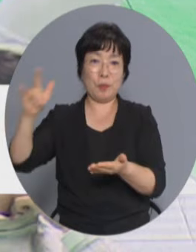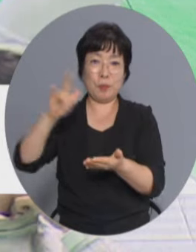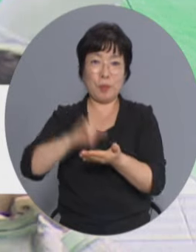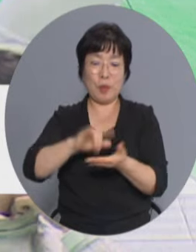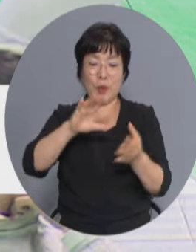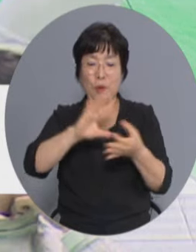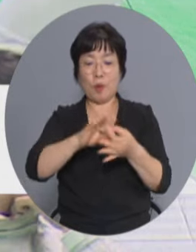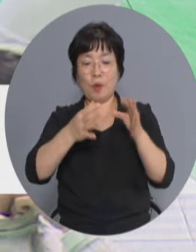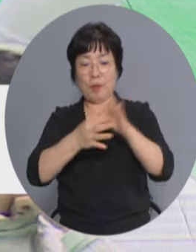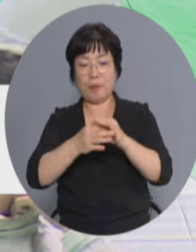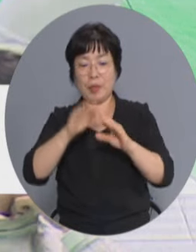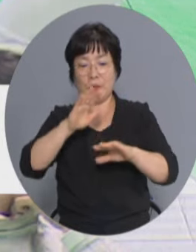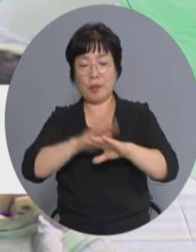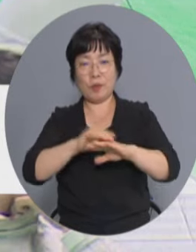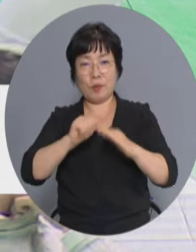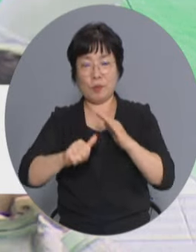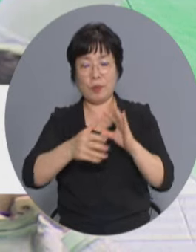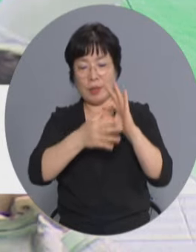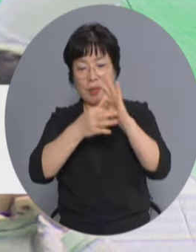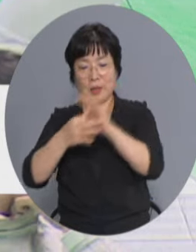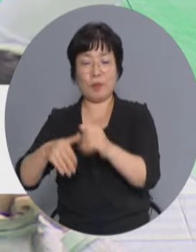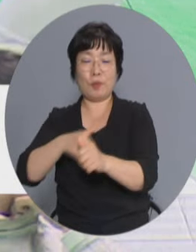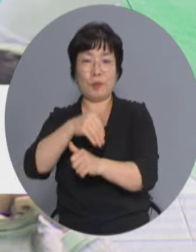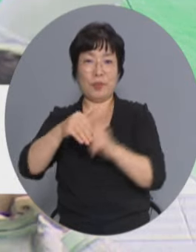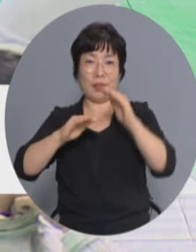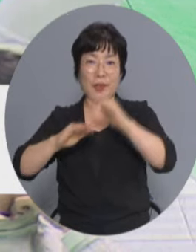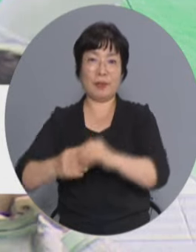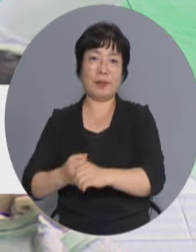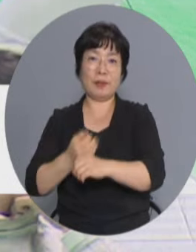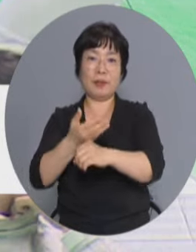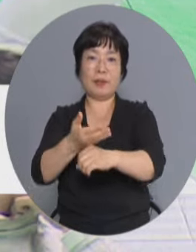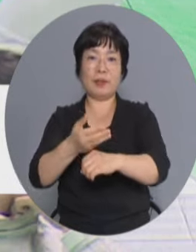올림픽의 열기를 이어가고 있습니다. 최대훈 기자입니다.